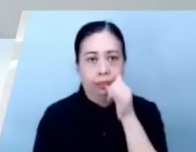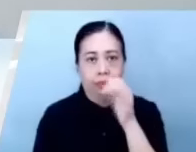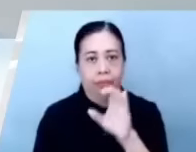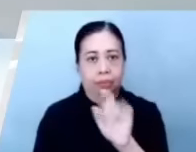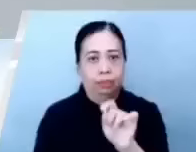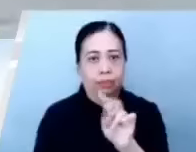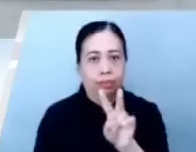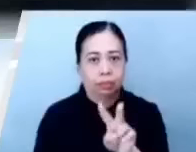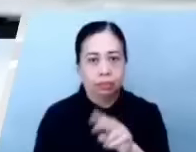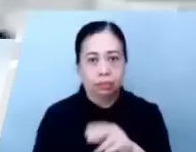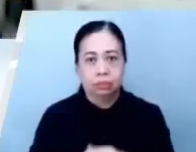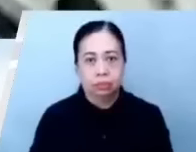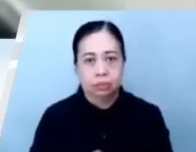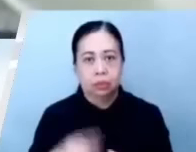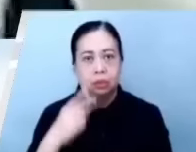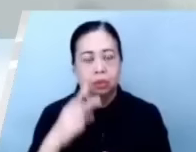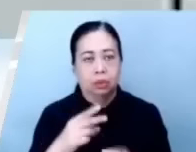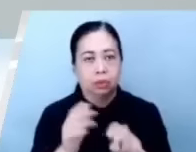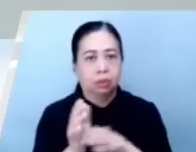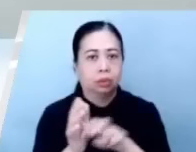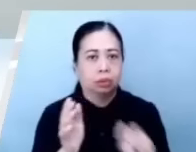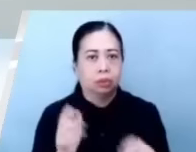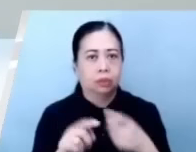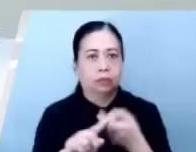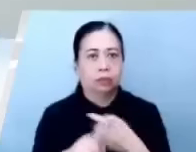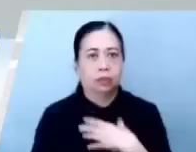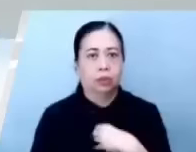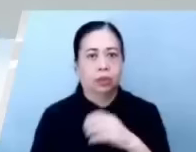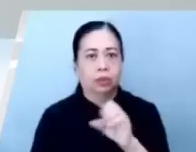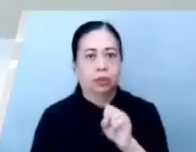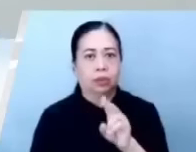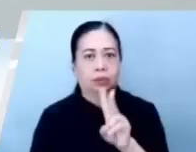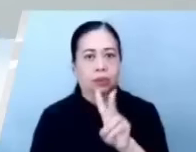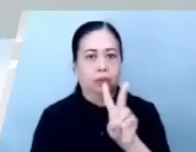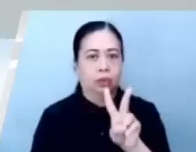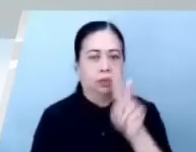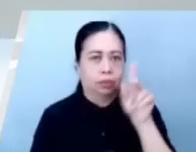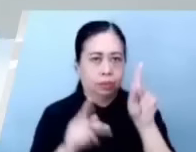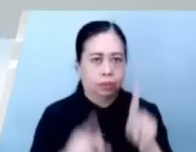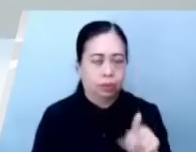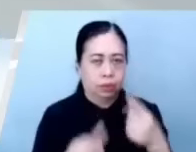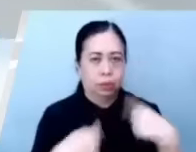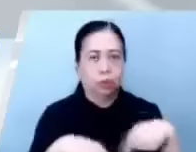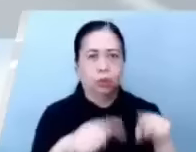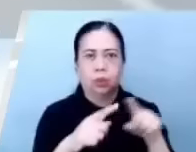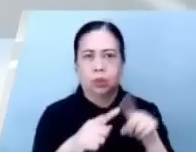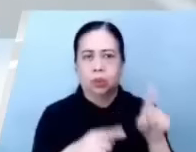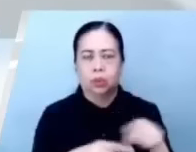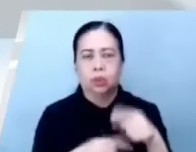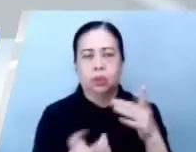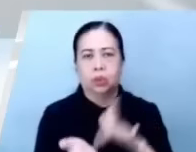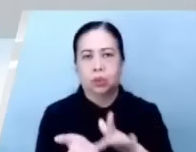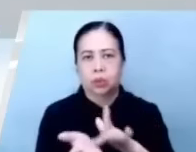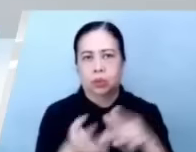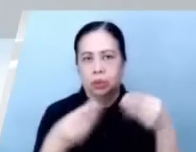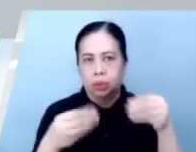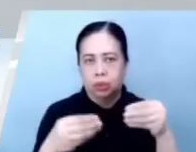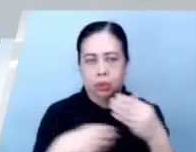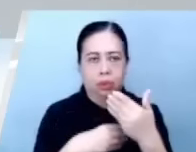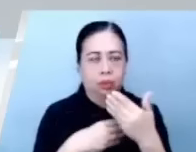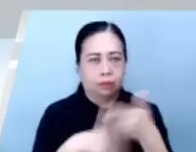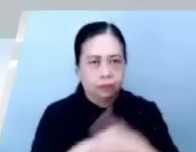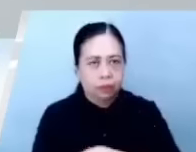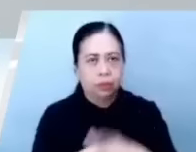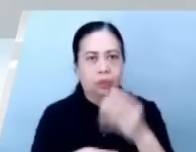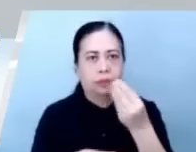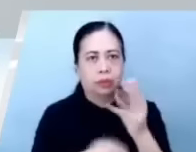makikita na bumaba mula sa puting SUV ang dalawang tao na pumunta raw sa isang butika Makalipas ang ilang minuto makikita